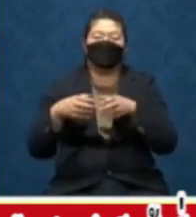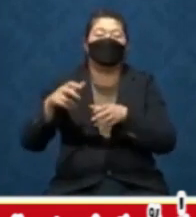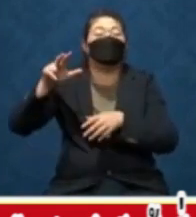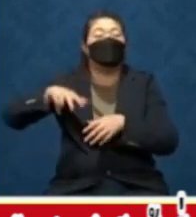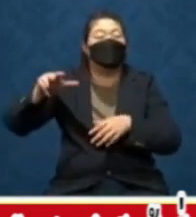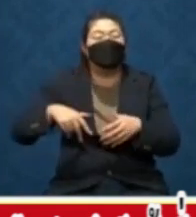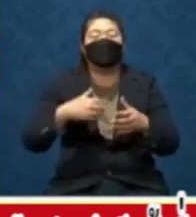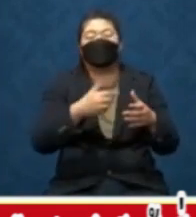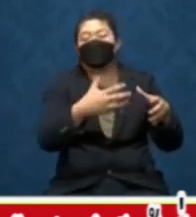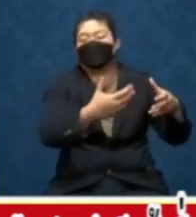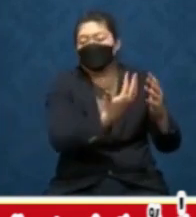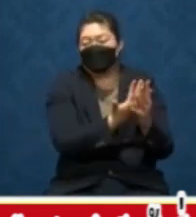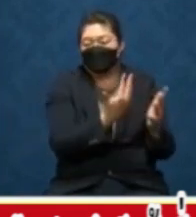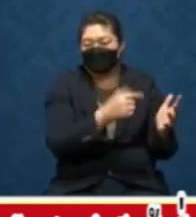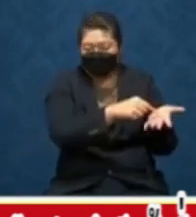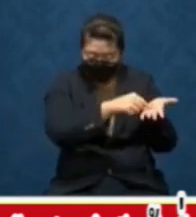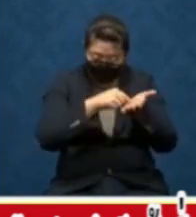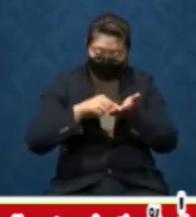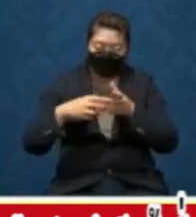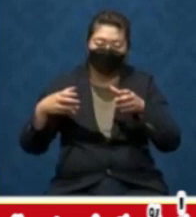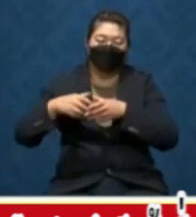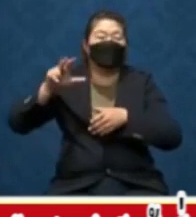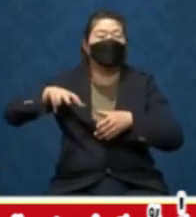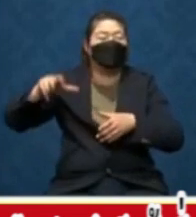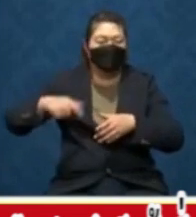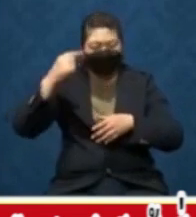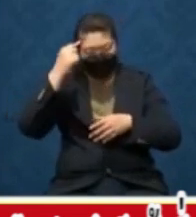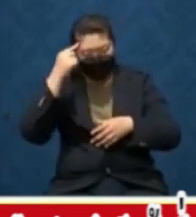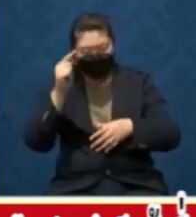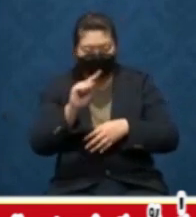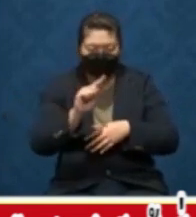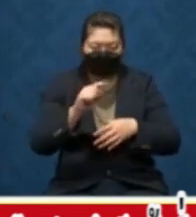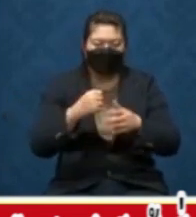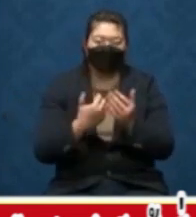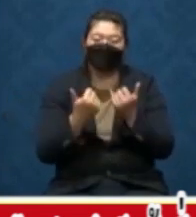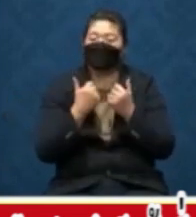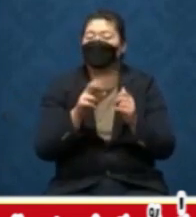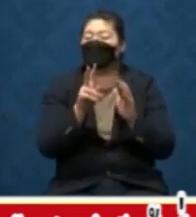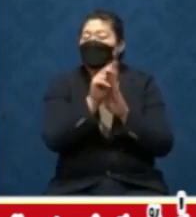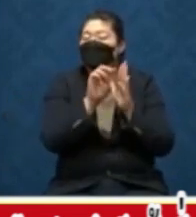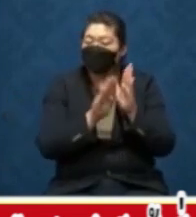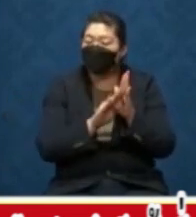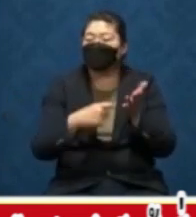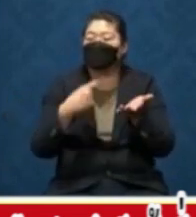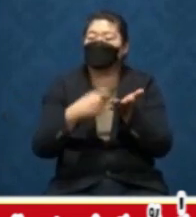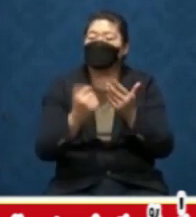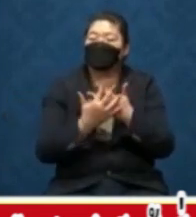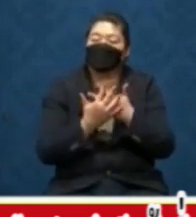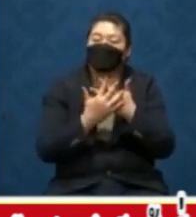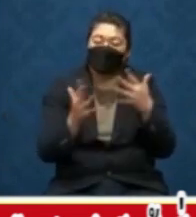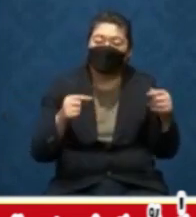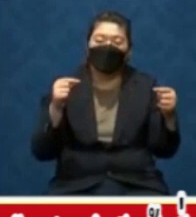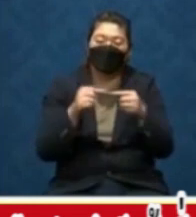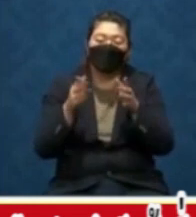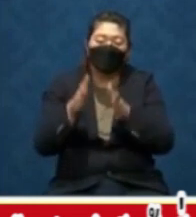ข้อเรียกร้องจากน้องๆนะคะซึ่งพรรคเพื่อไทยเห็นว่านโยบายของการประกันสิทธิเสรีภาพและการมีส่วนร่วมทาง